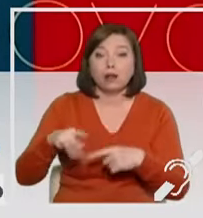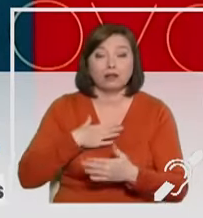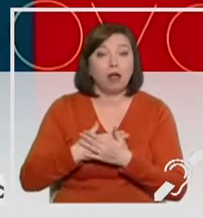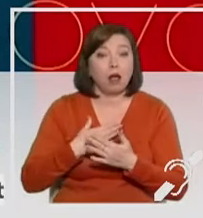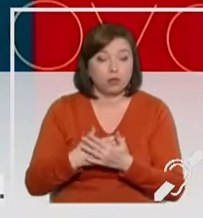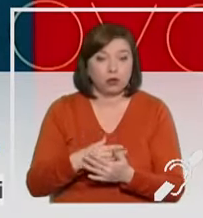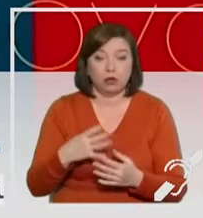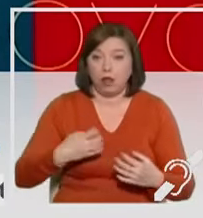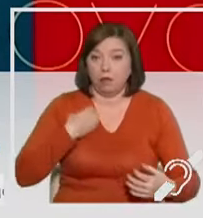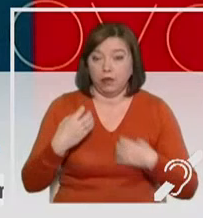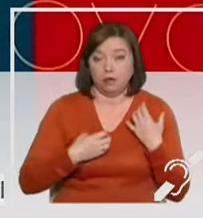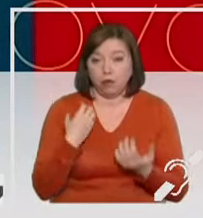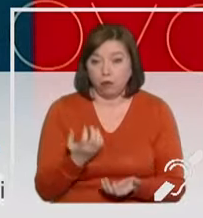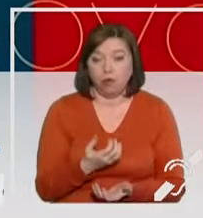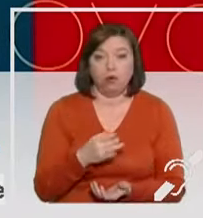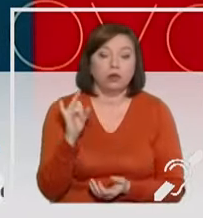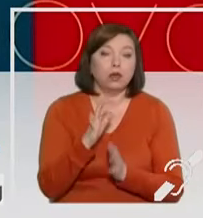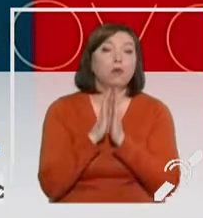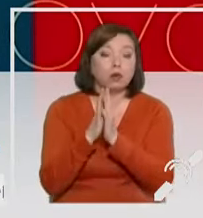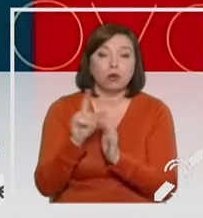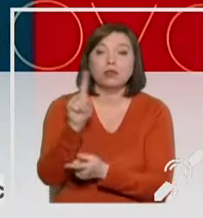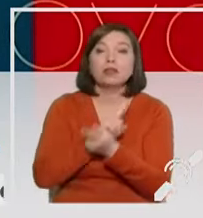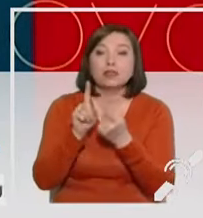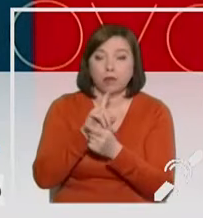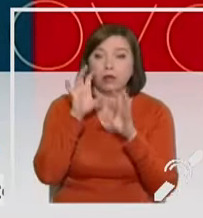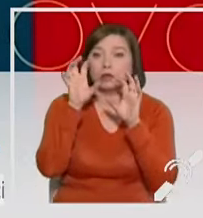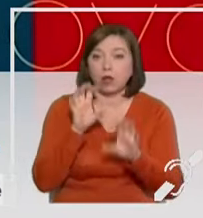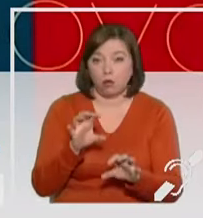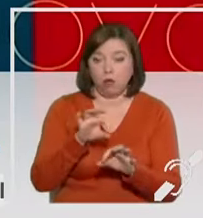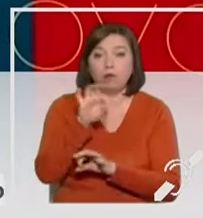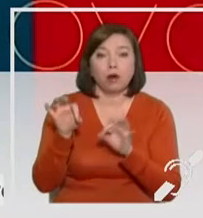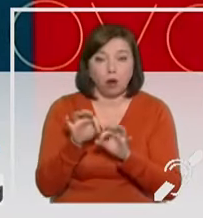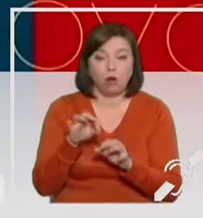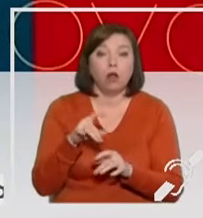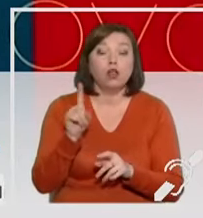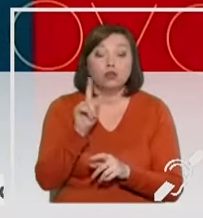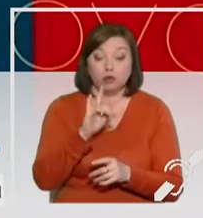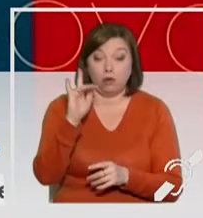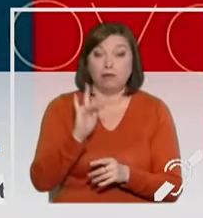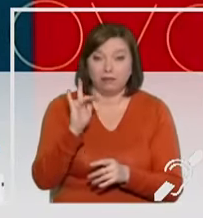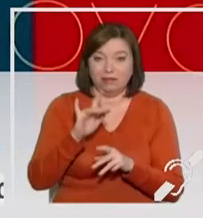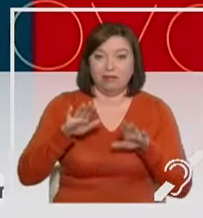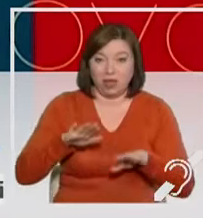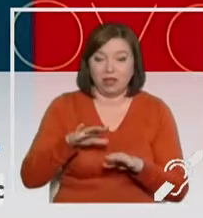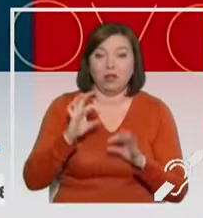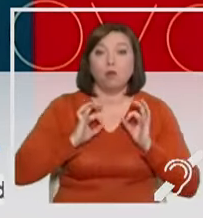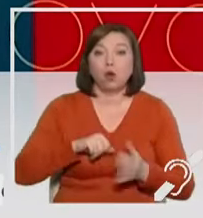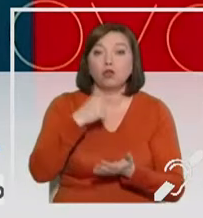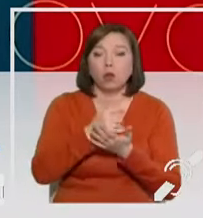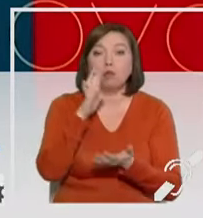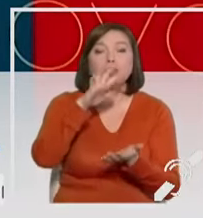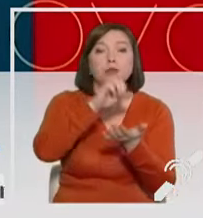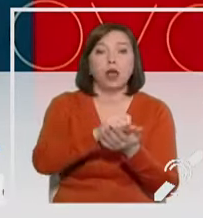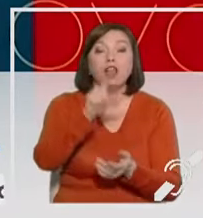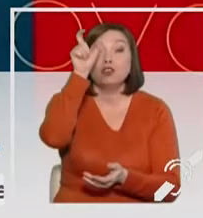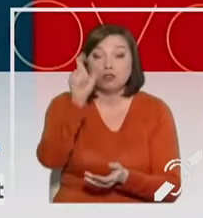societății civile trag un semnal de alarmă și cer retragerea proiectului de lege ce prevede că fotoliul de procuror general va fi ocupat de